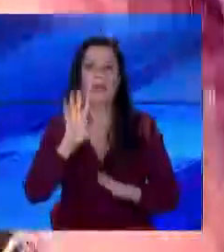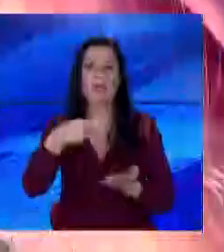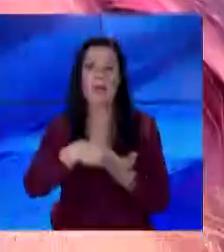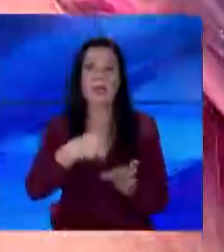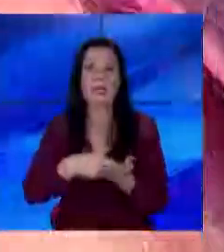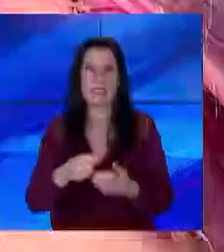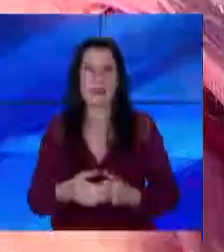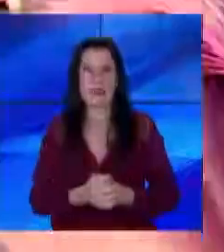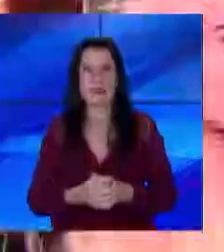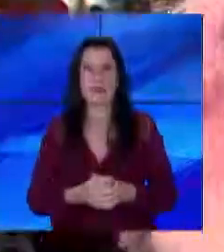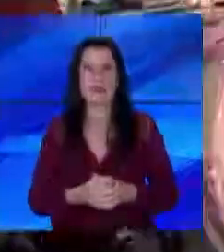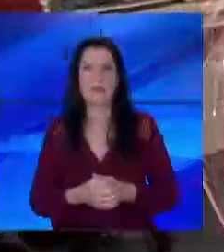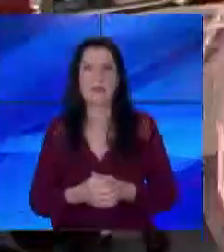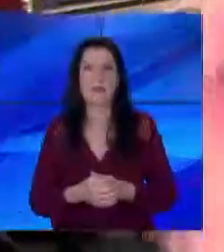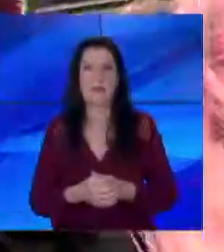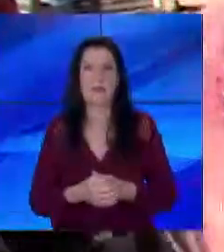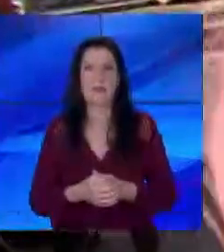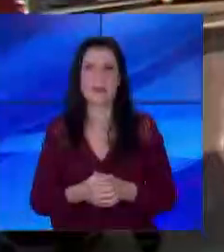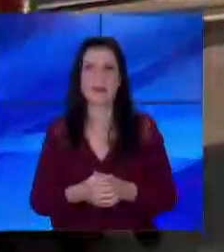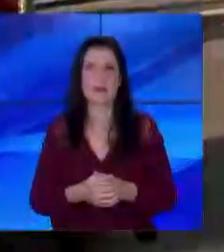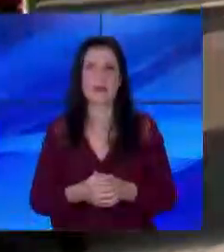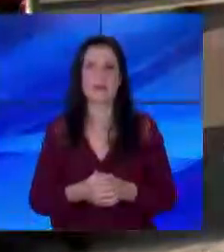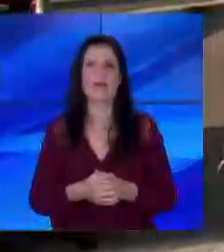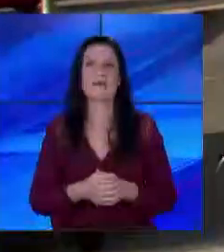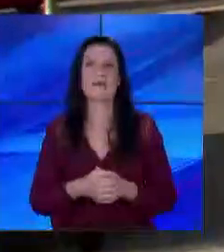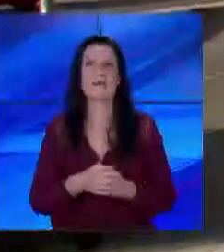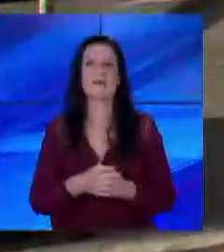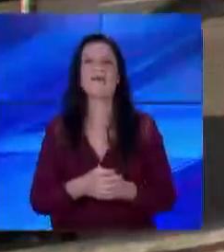בחיים, החיים, החיים, החיים, החיים, החיים, החיים.